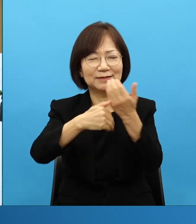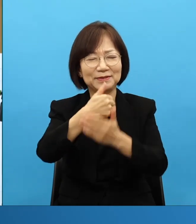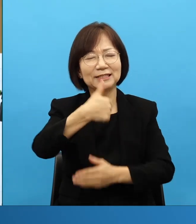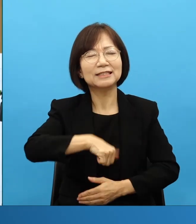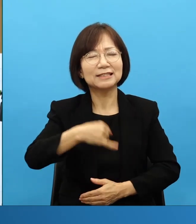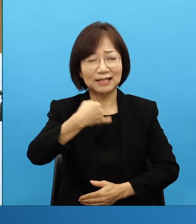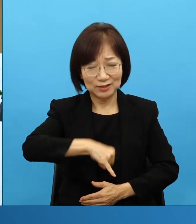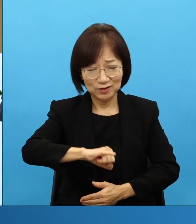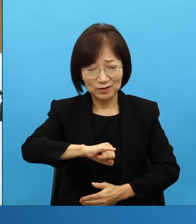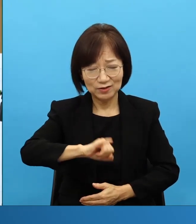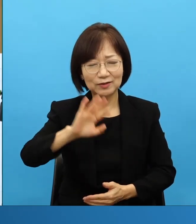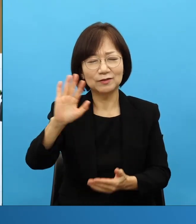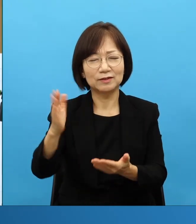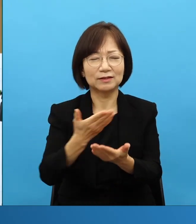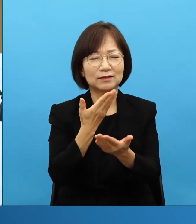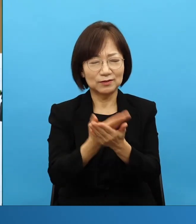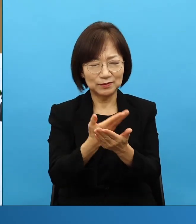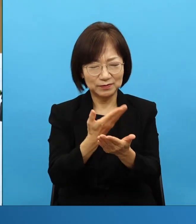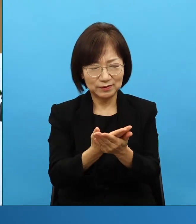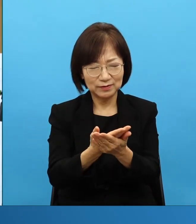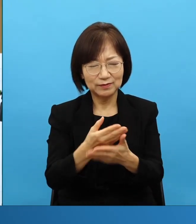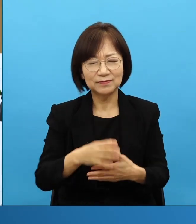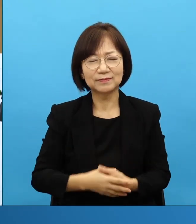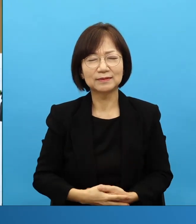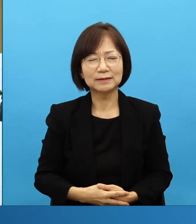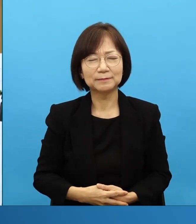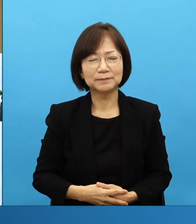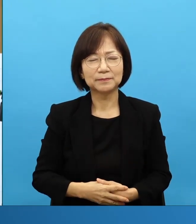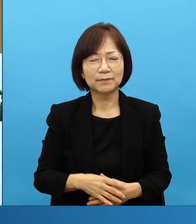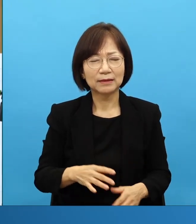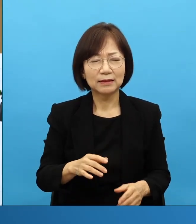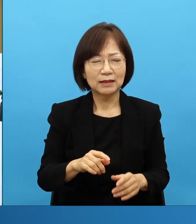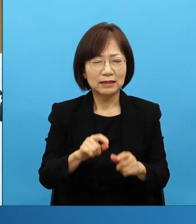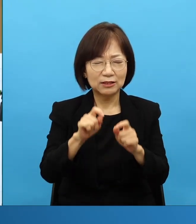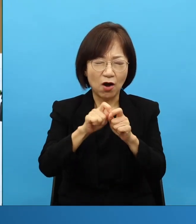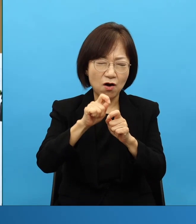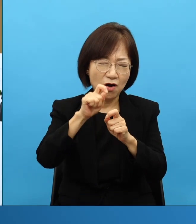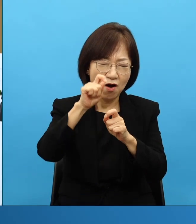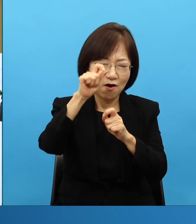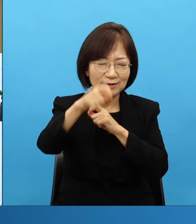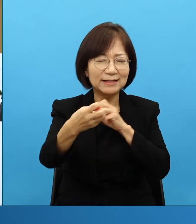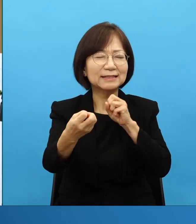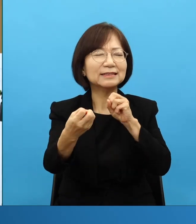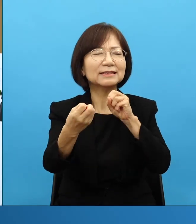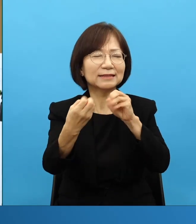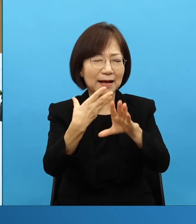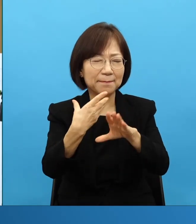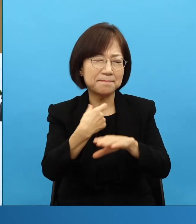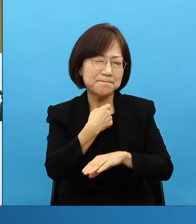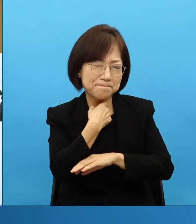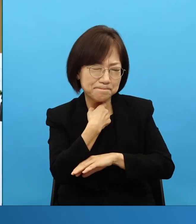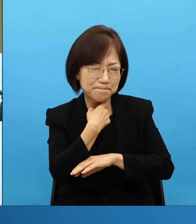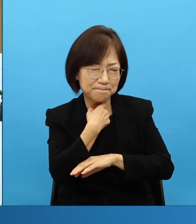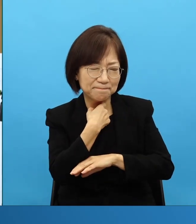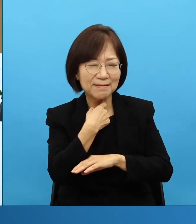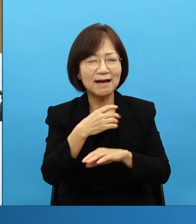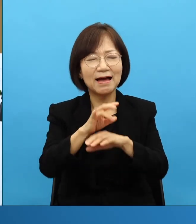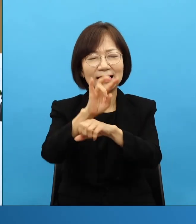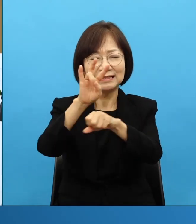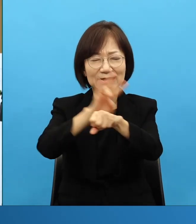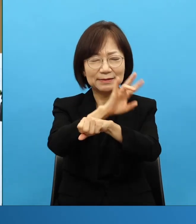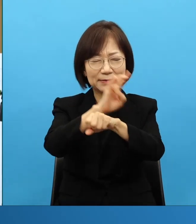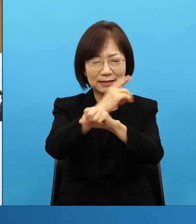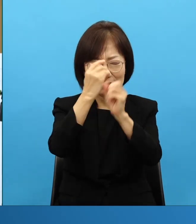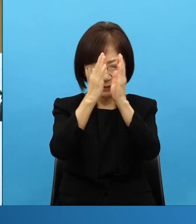in the physical fight but in the spiritual fight. 영혼의 응답을 누릴 24시 기도 속에